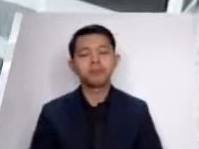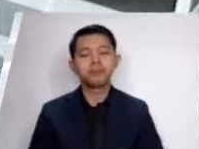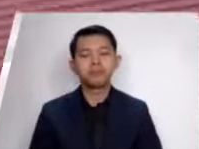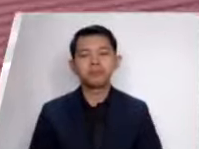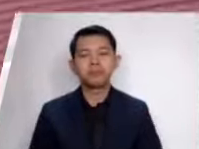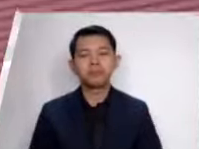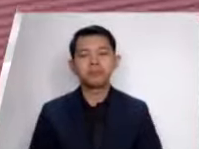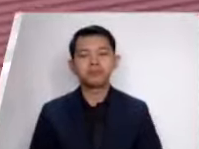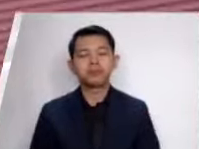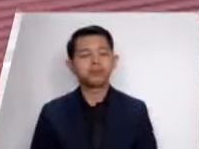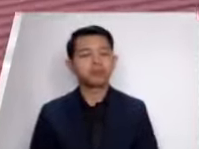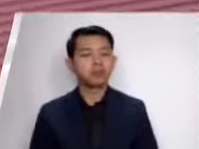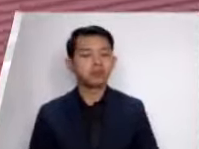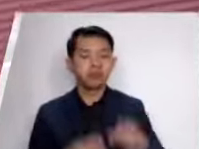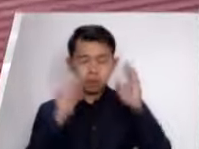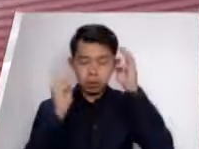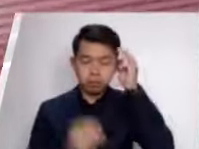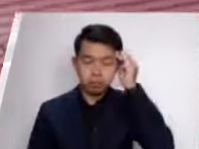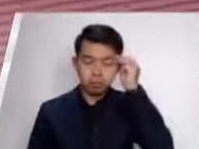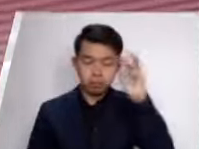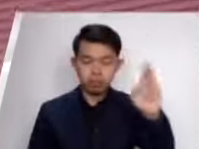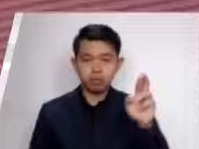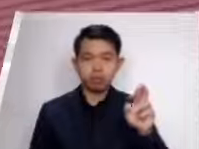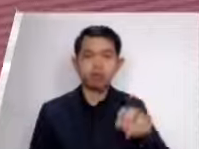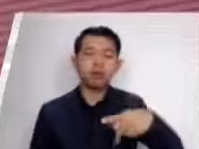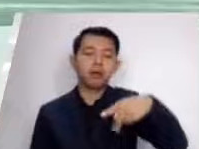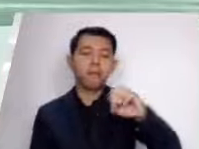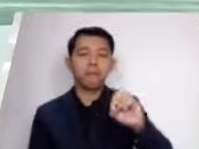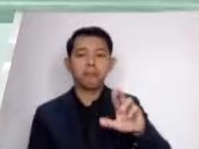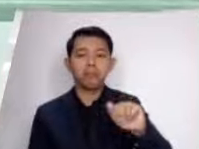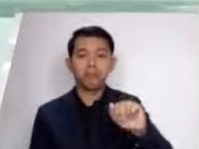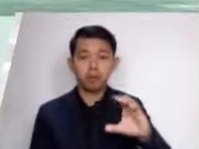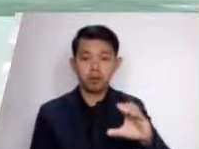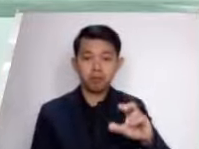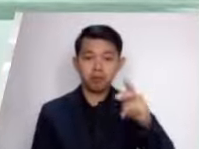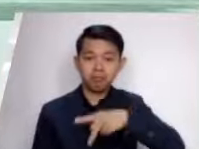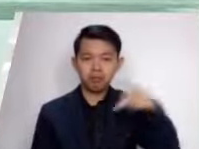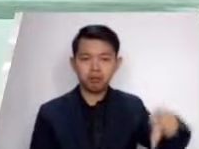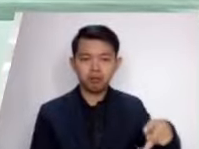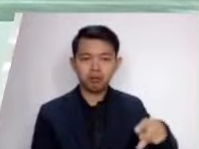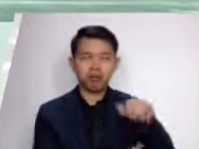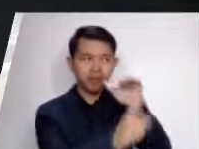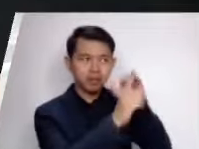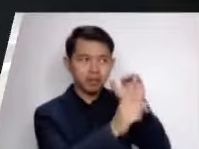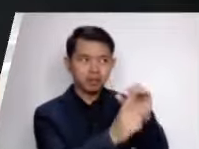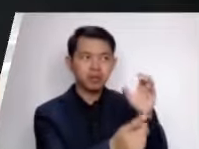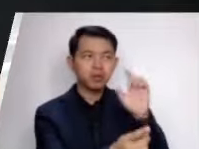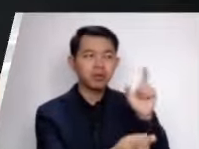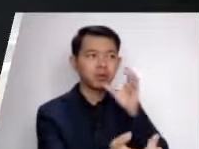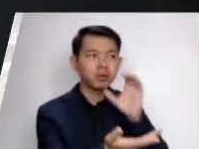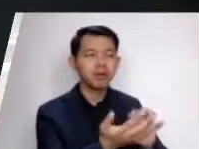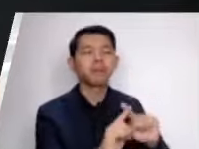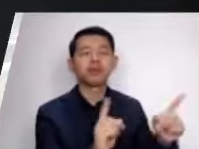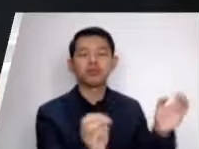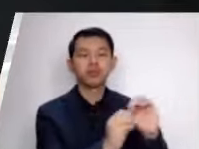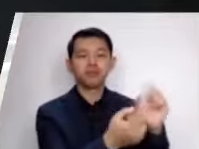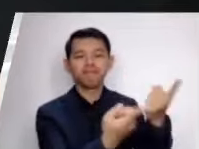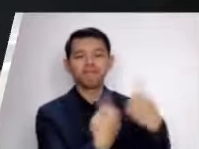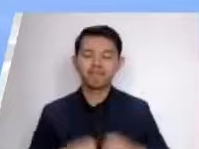Porac, Pampanga, pero hindi siya sumasagot sa aming mga tawag at text. Jonathan Nandal, nagbabalita para sa GMA Integrated